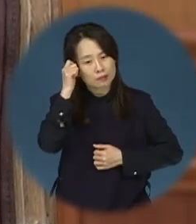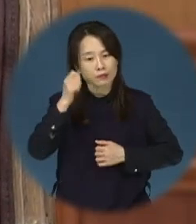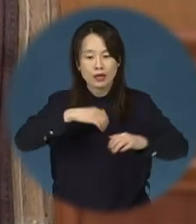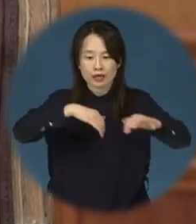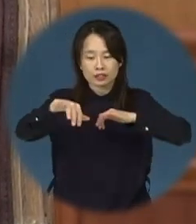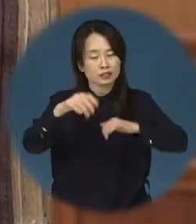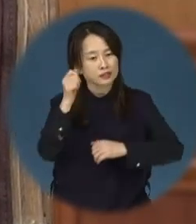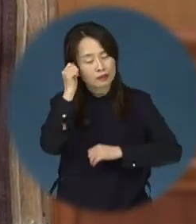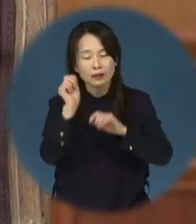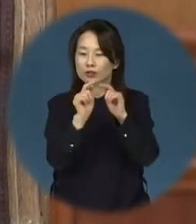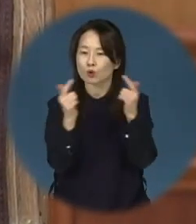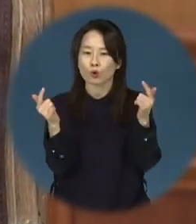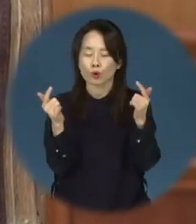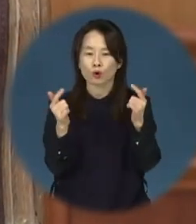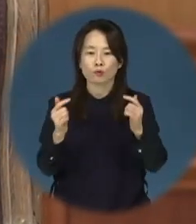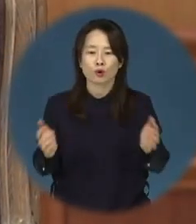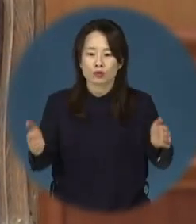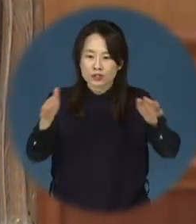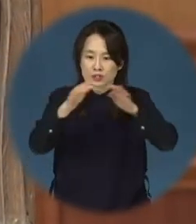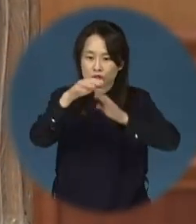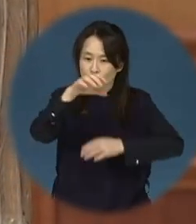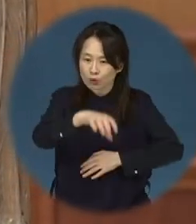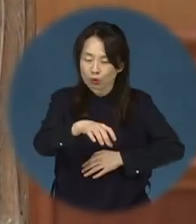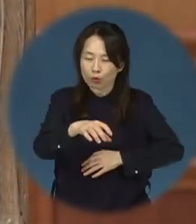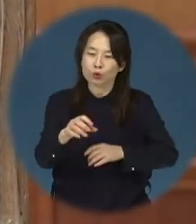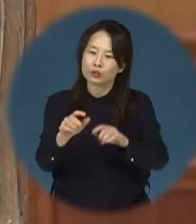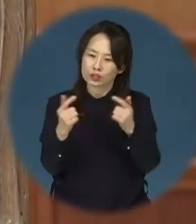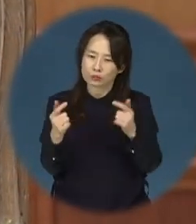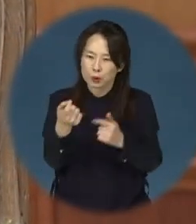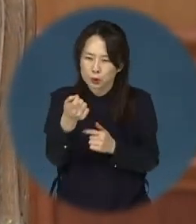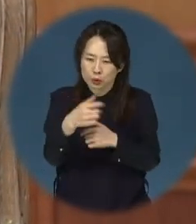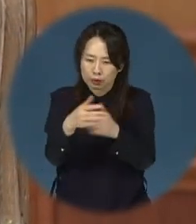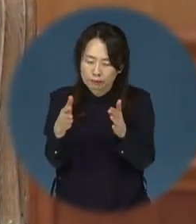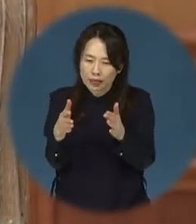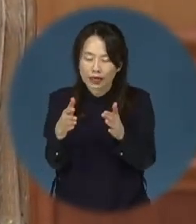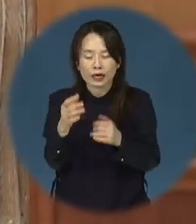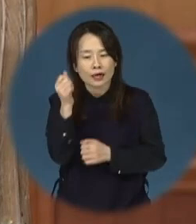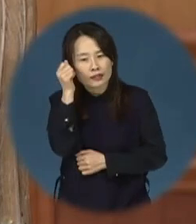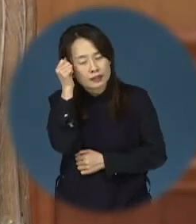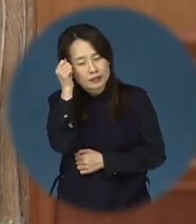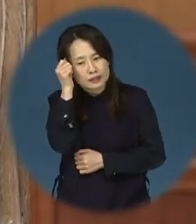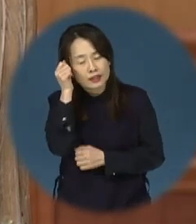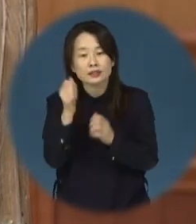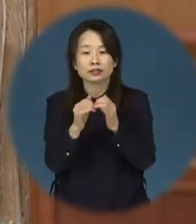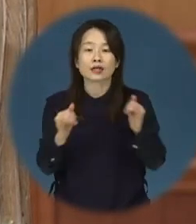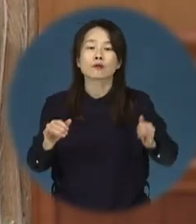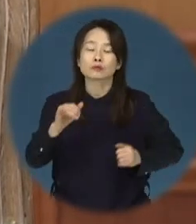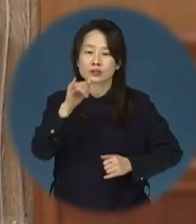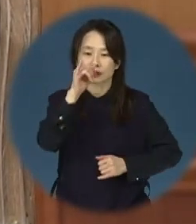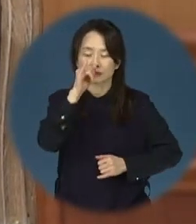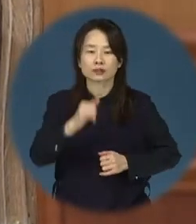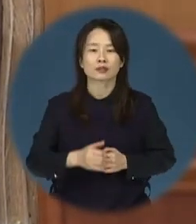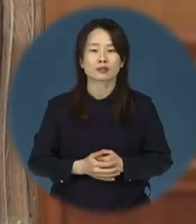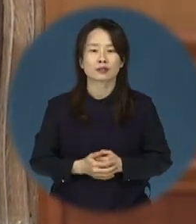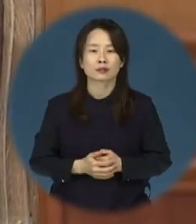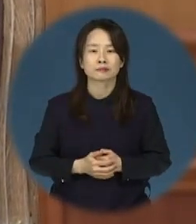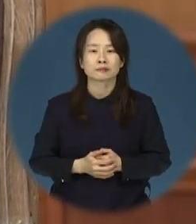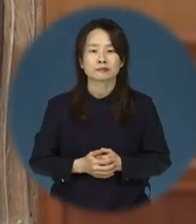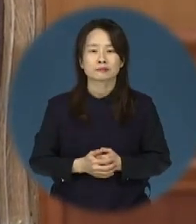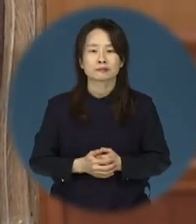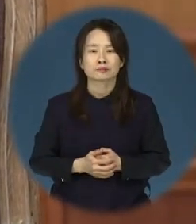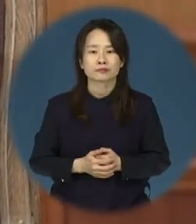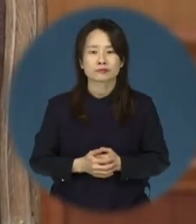계속 주무시지 않고 시설이랑 뭐 쪽방이나 뭐 돌아다니시니까, 그러니까 얼마만큼 좀 더